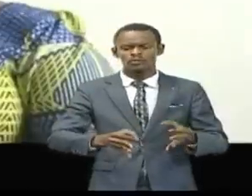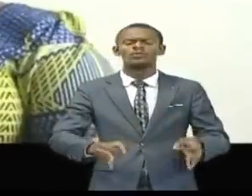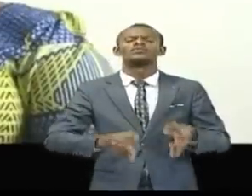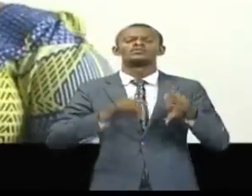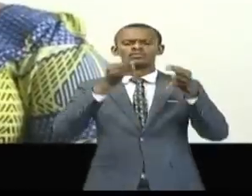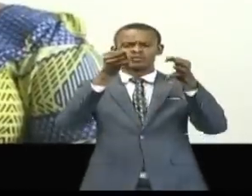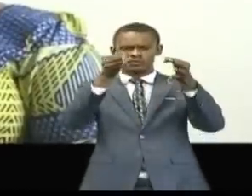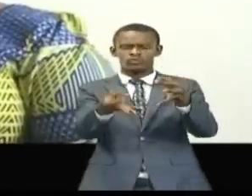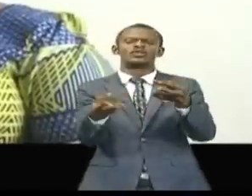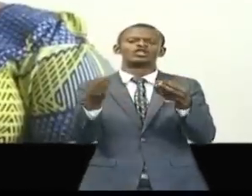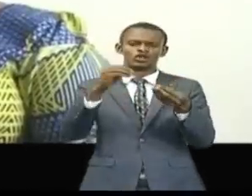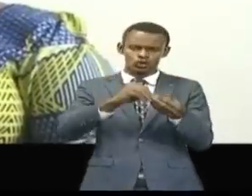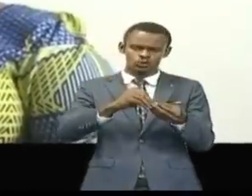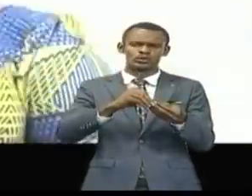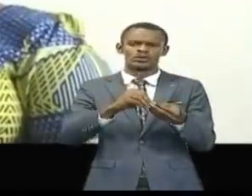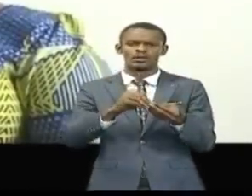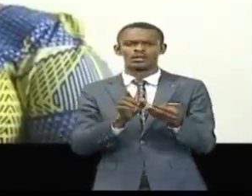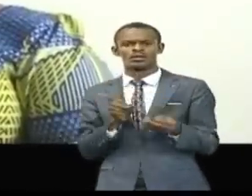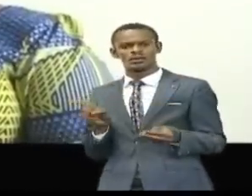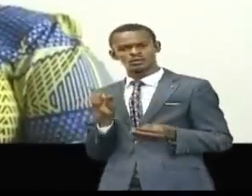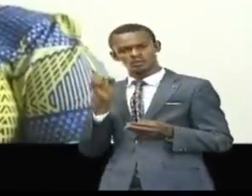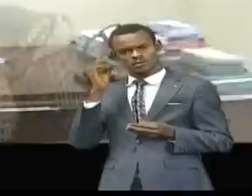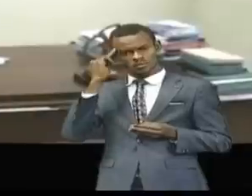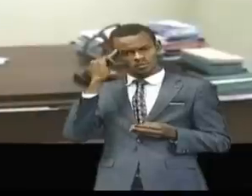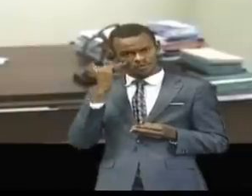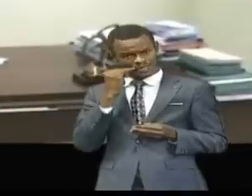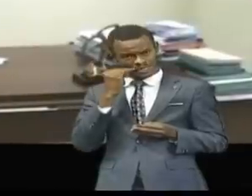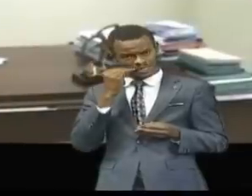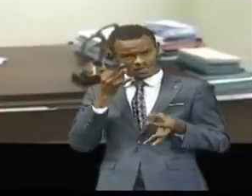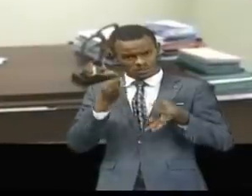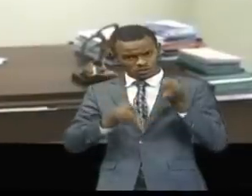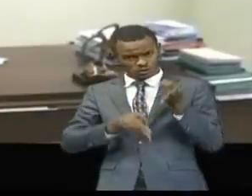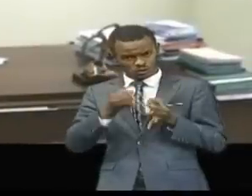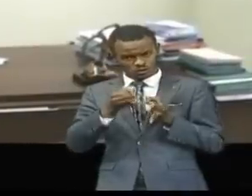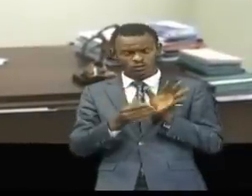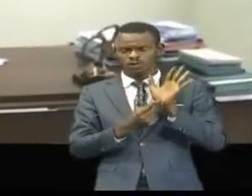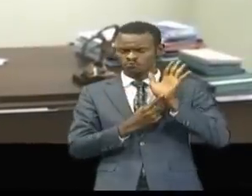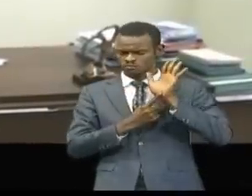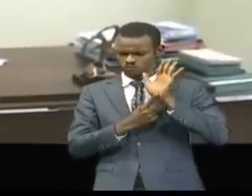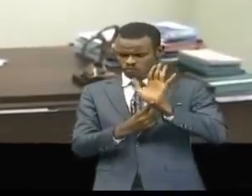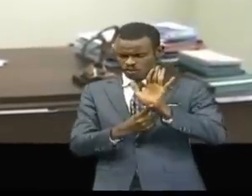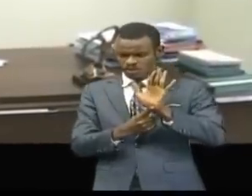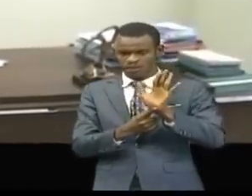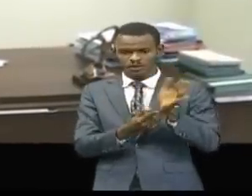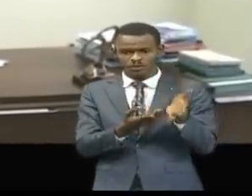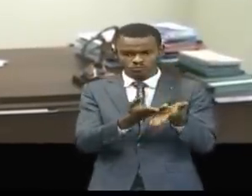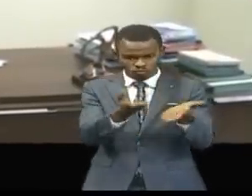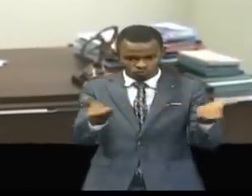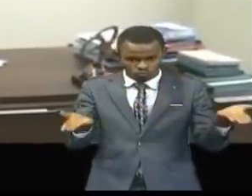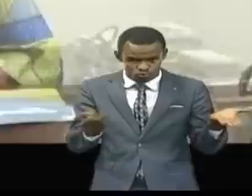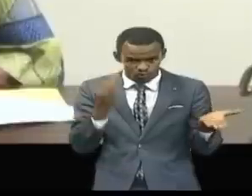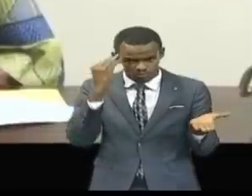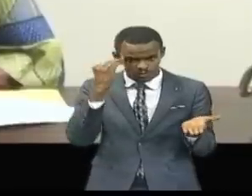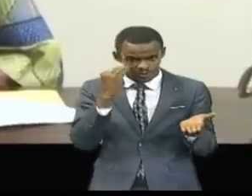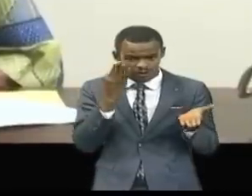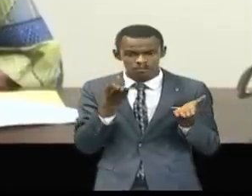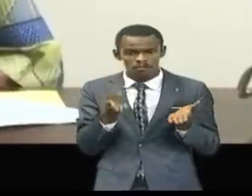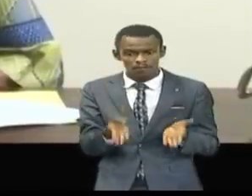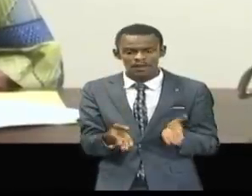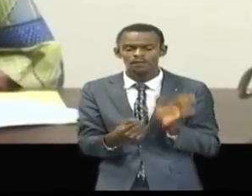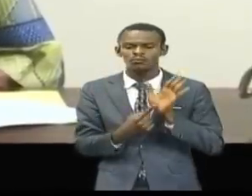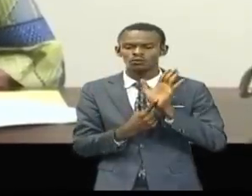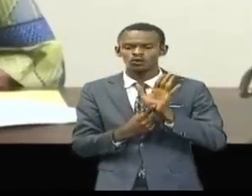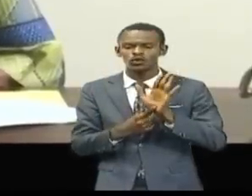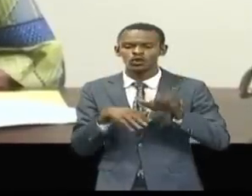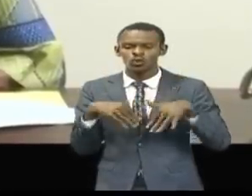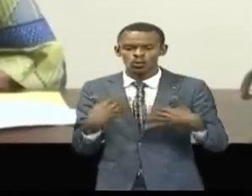Sceaux, a présenté à l'attention du Conseil le projet de loi autorisant la prorogation de l'état